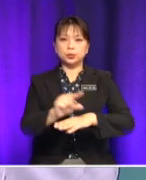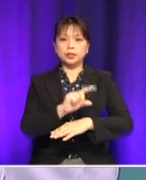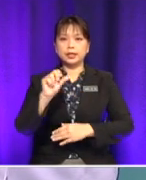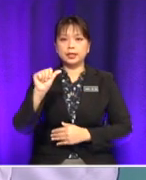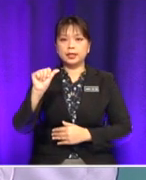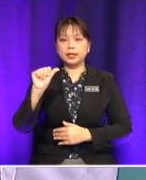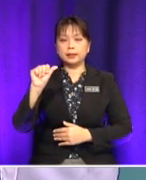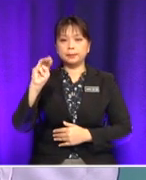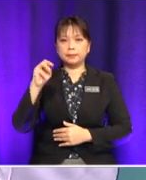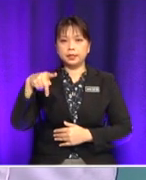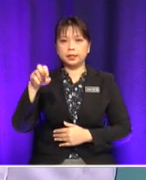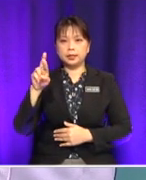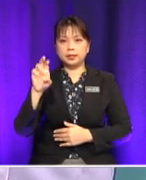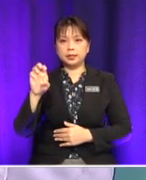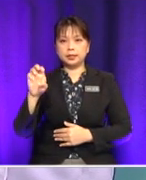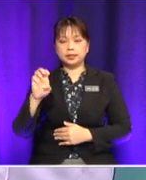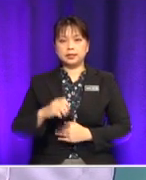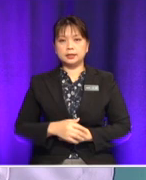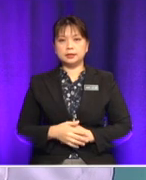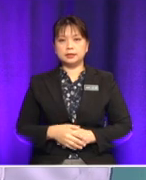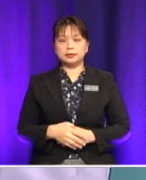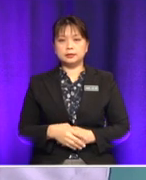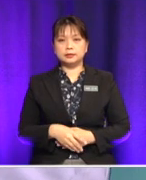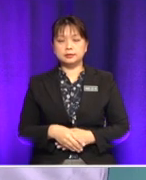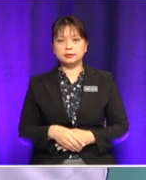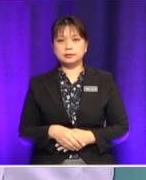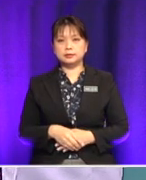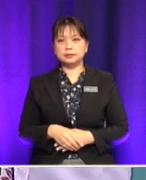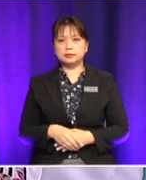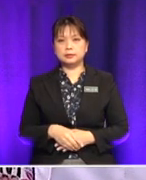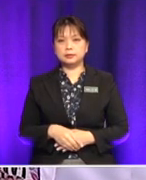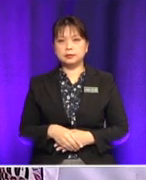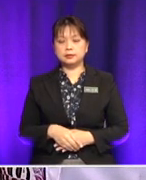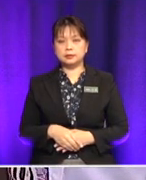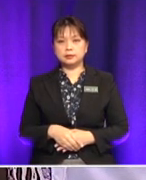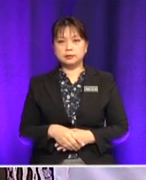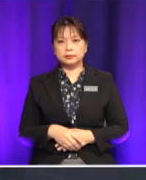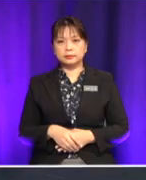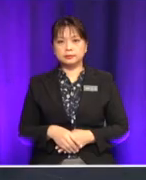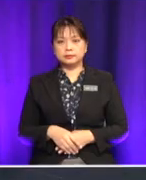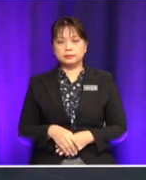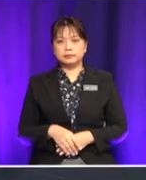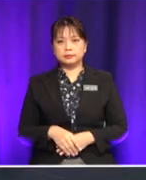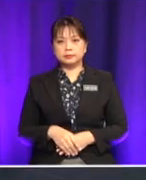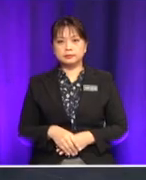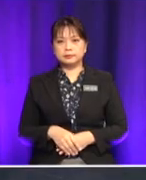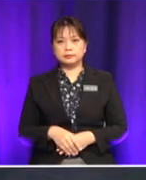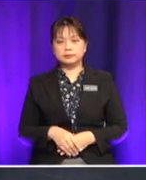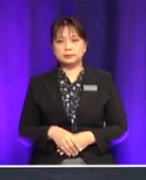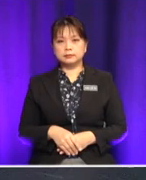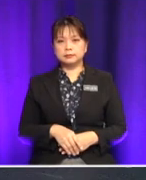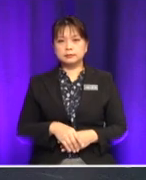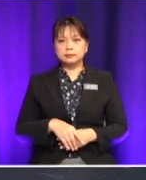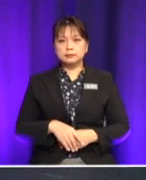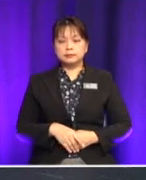MP bukan Emperor enter ah MB m ini Em Mbak murid